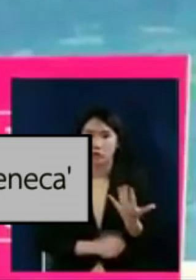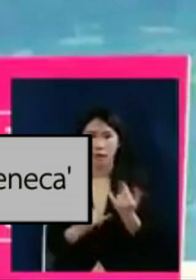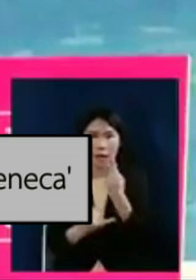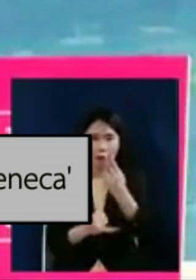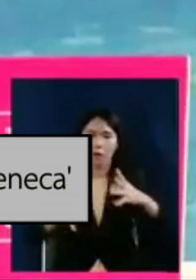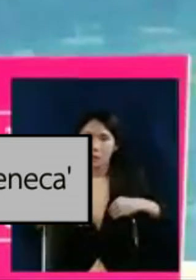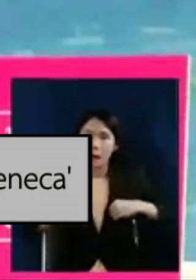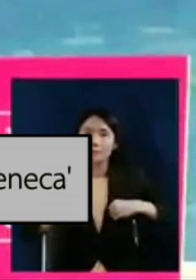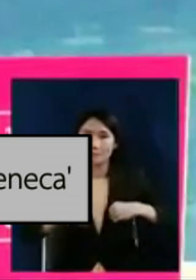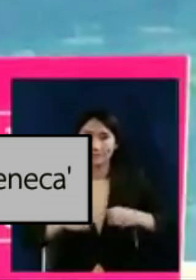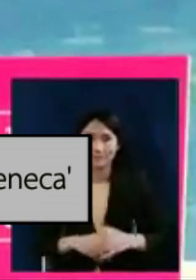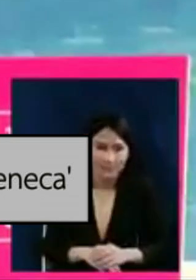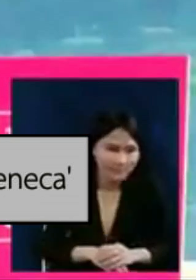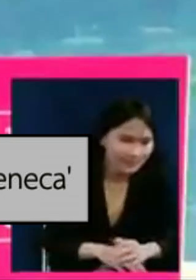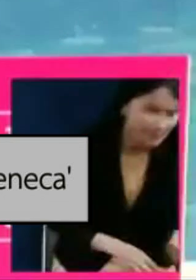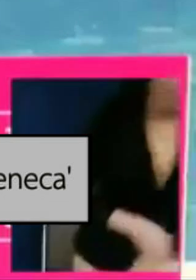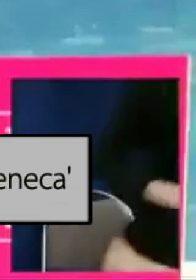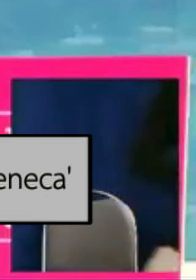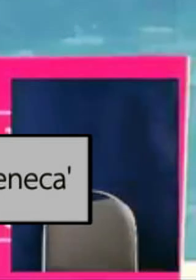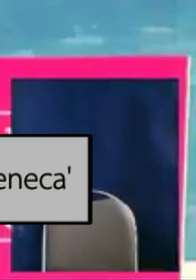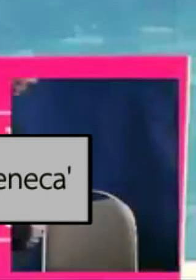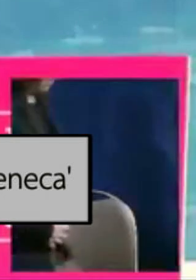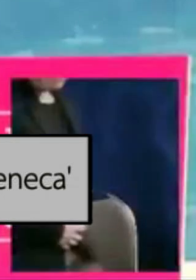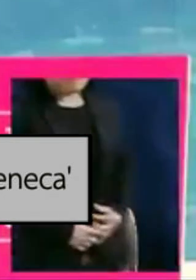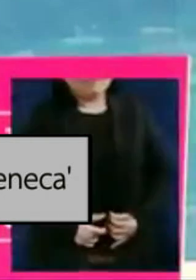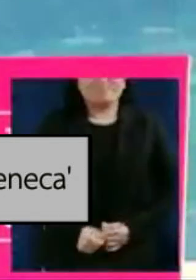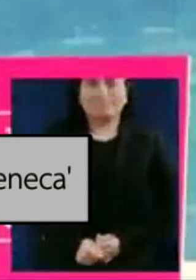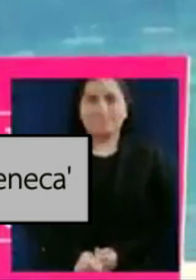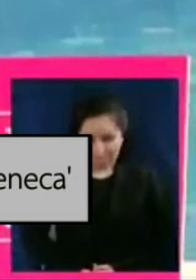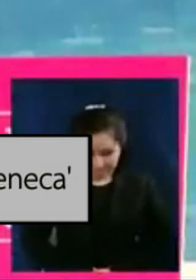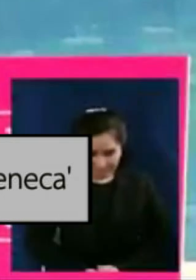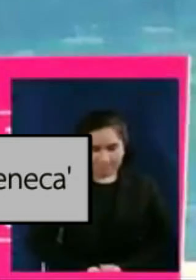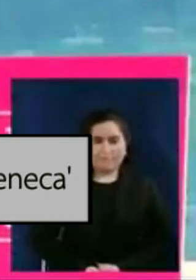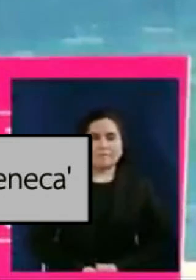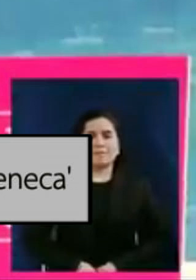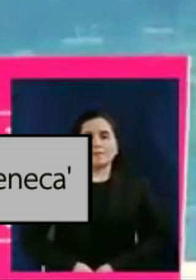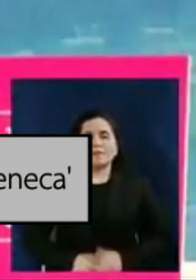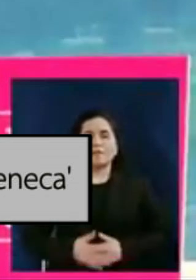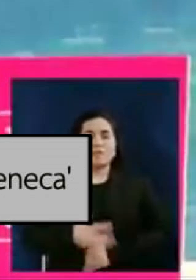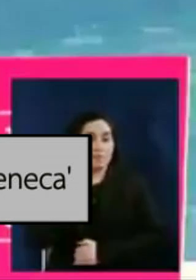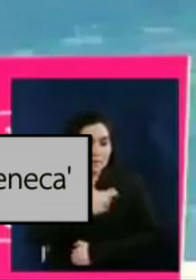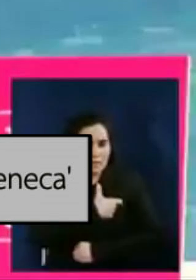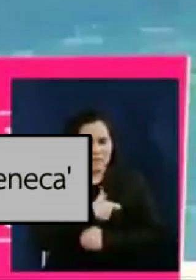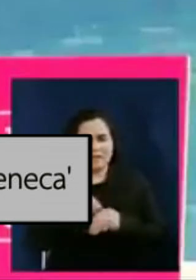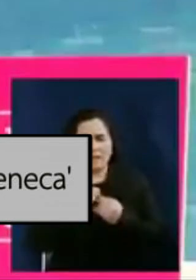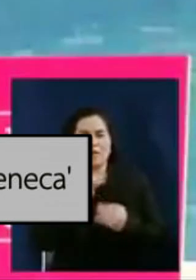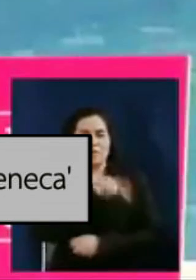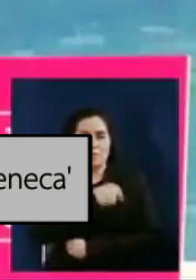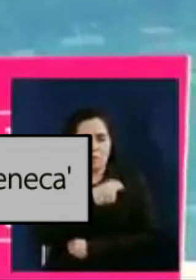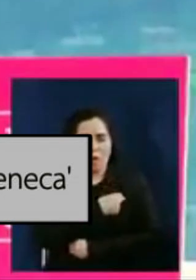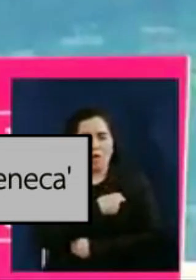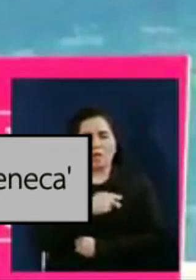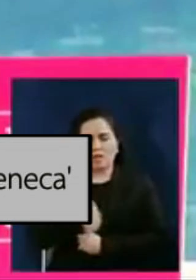จะขอรับนะครับแม้กระทั่งฉีดวัคซีนให้กับแพทย์โกวิทด้วยนะครับแล้วหมอเสียชีวิตที่โปรตุเกส